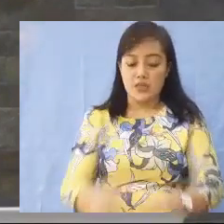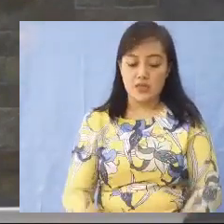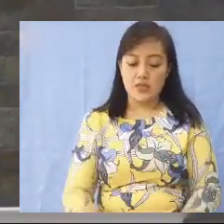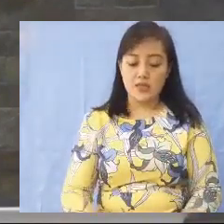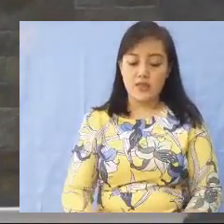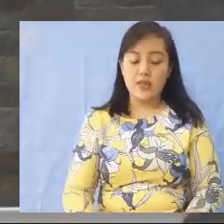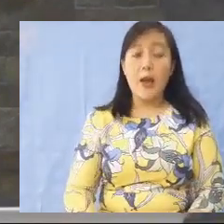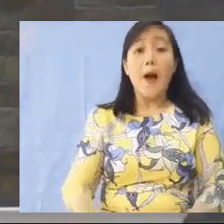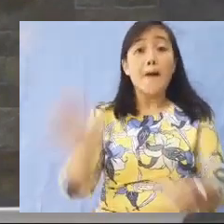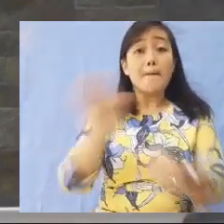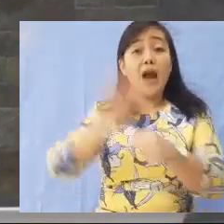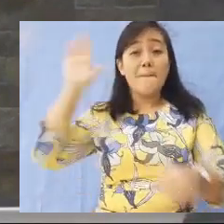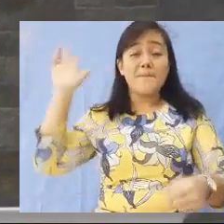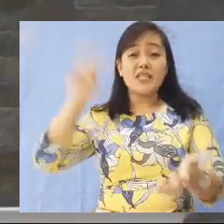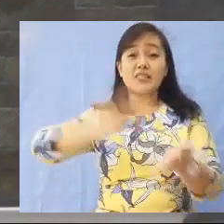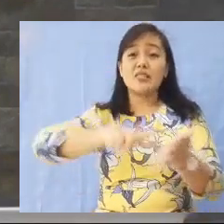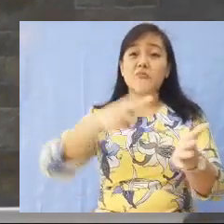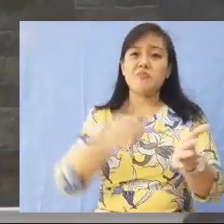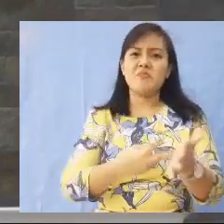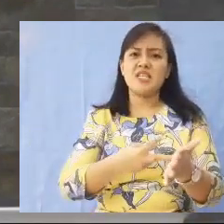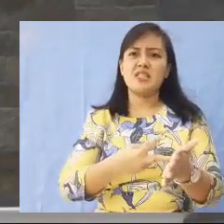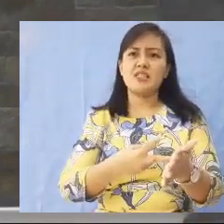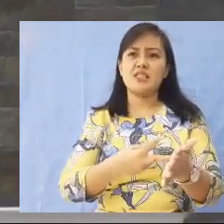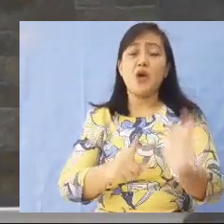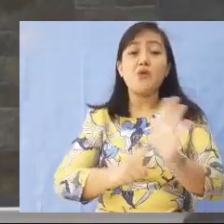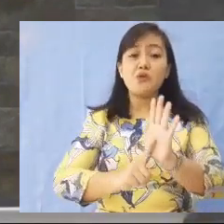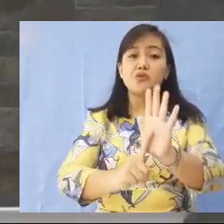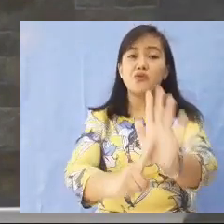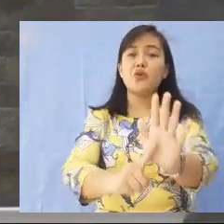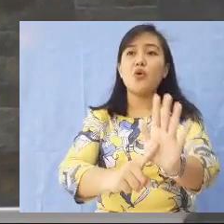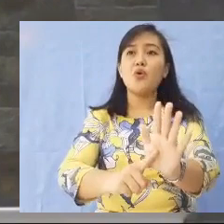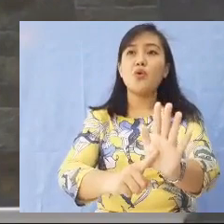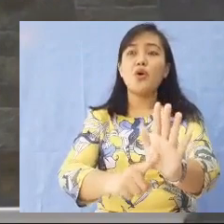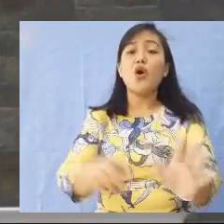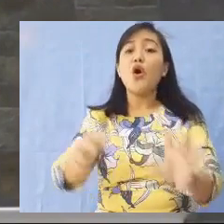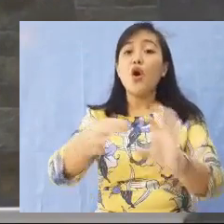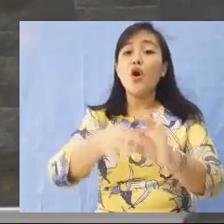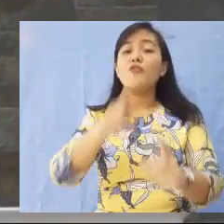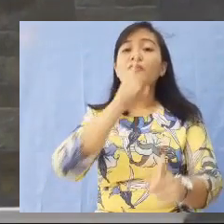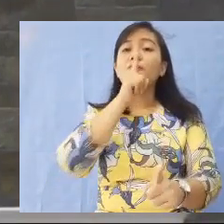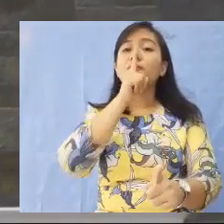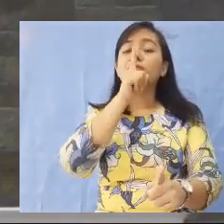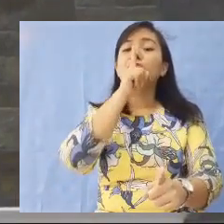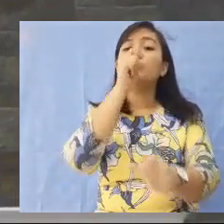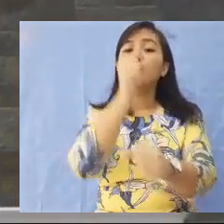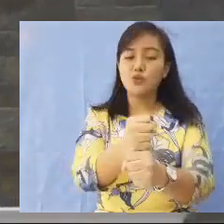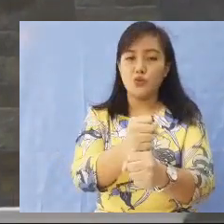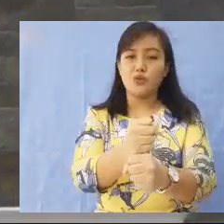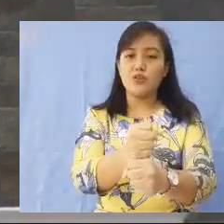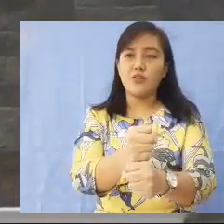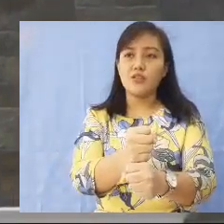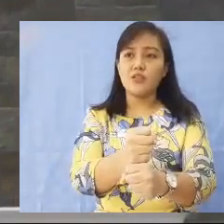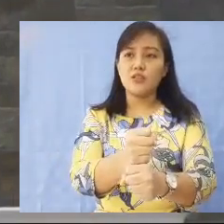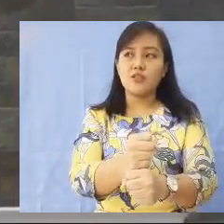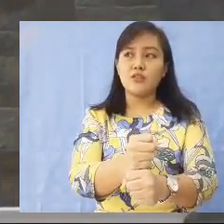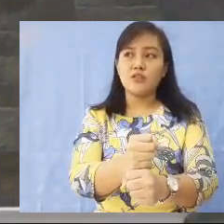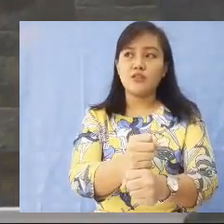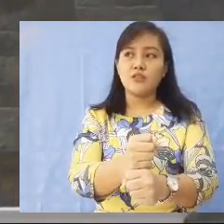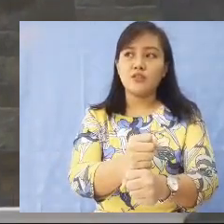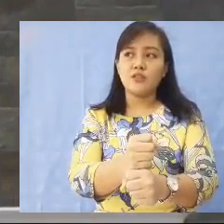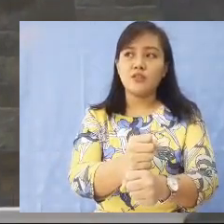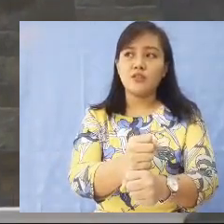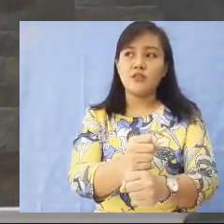assurance that one would do a particular thing or that a particular thing will